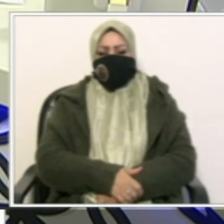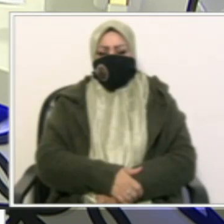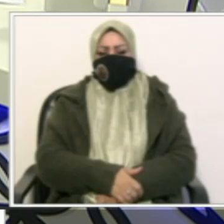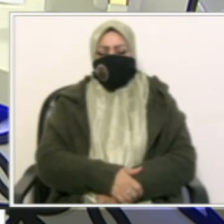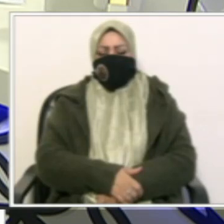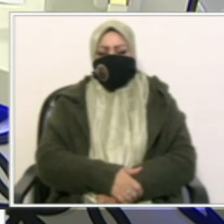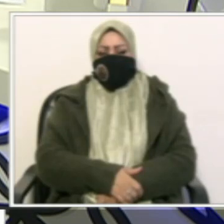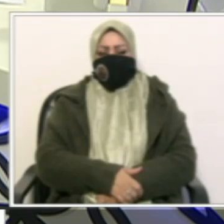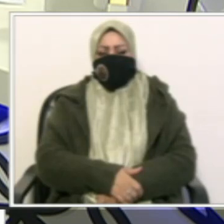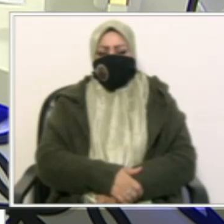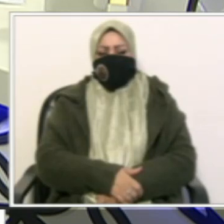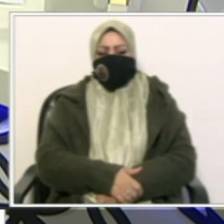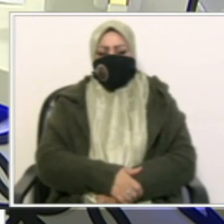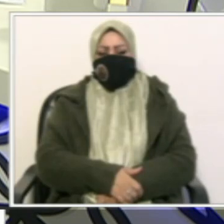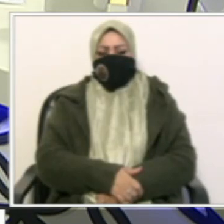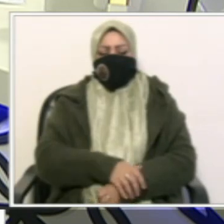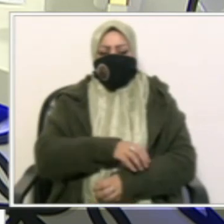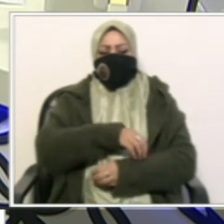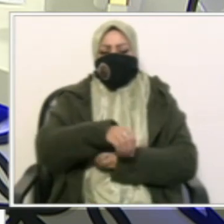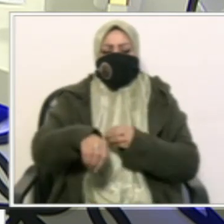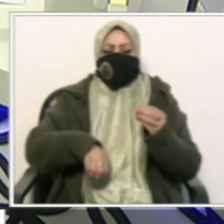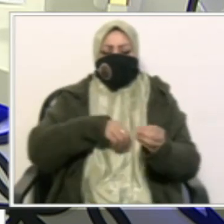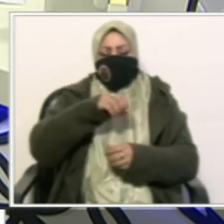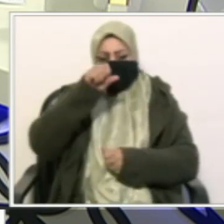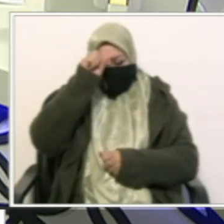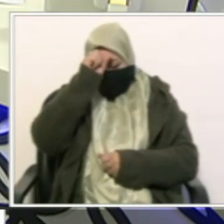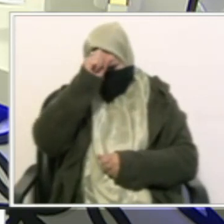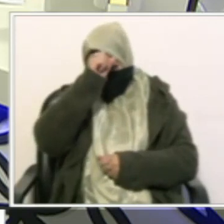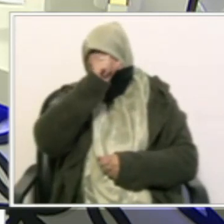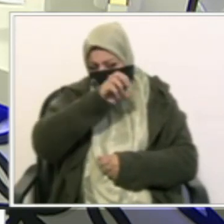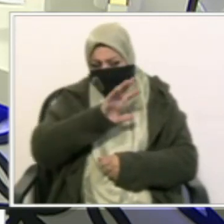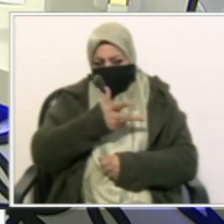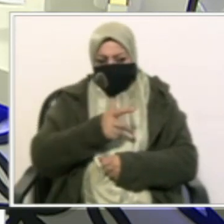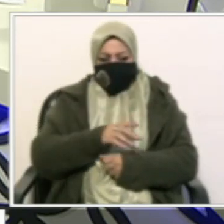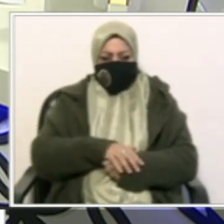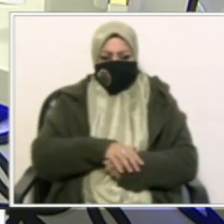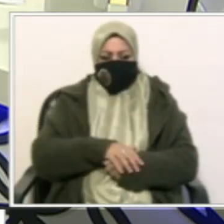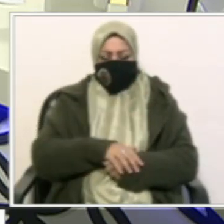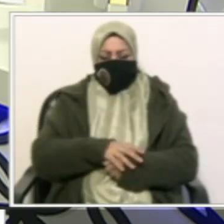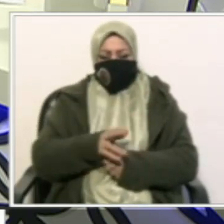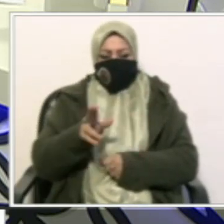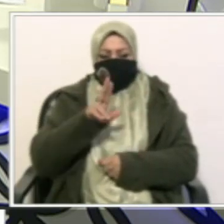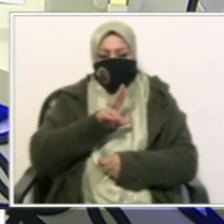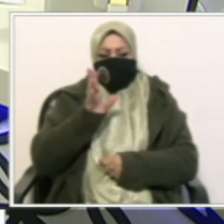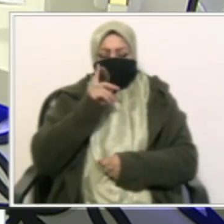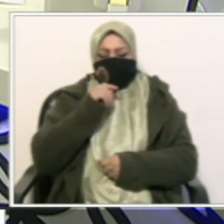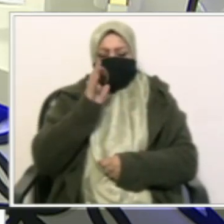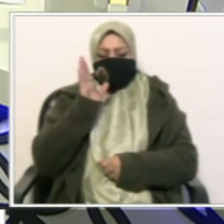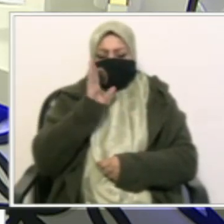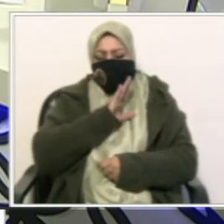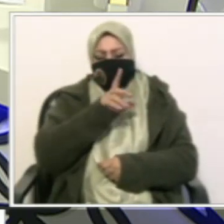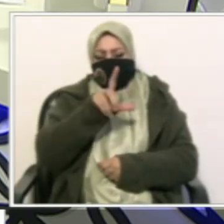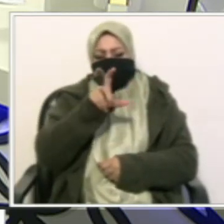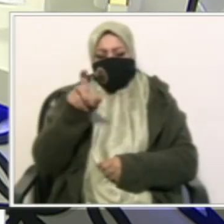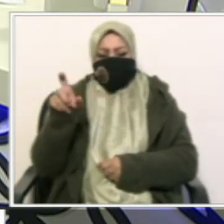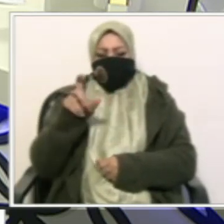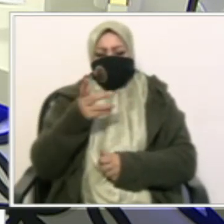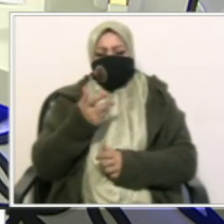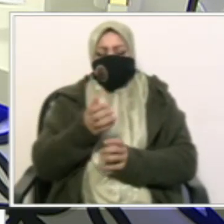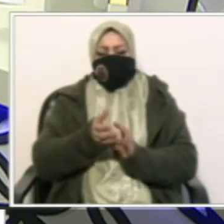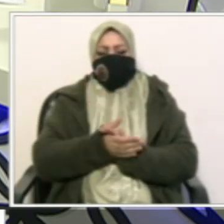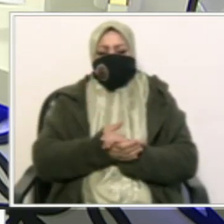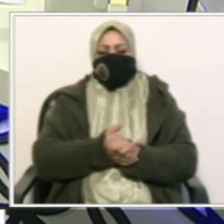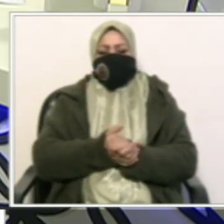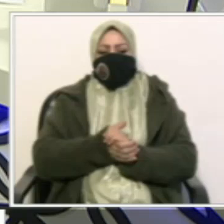فقراء سوريا وفقراء المسلمين نساء أطفال يعني أما أولى نقدموا العمرة أو